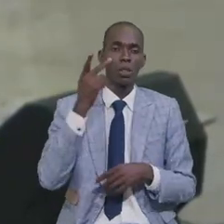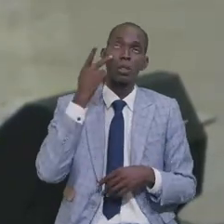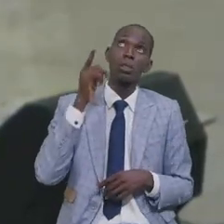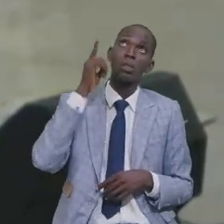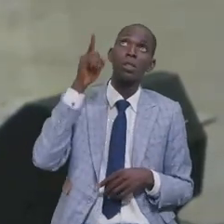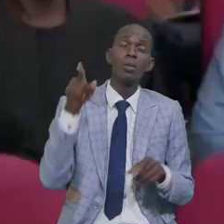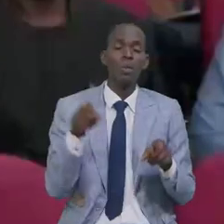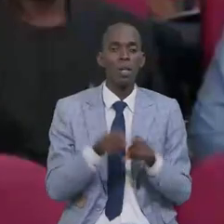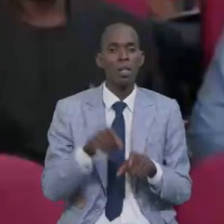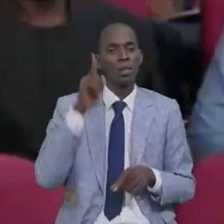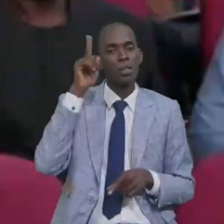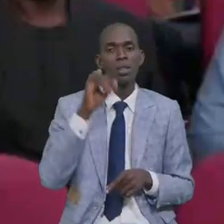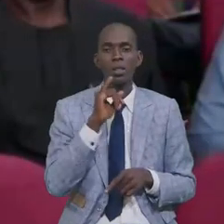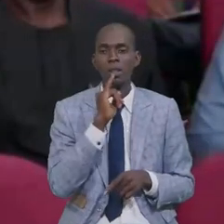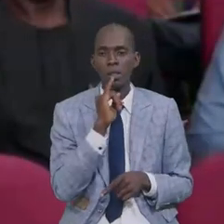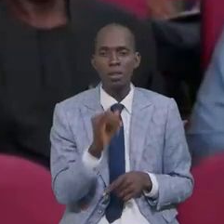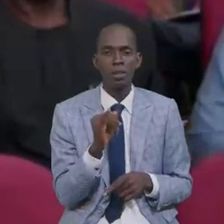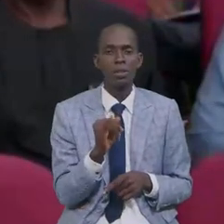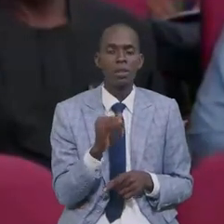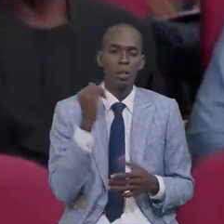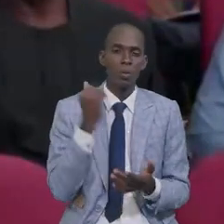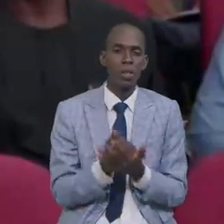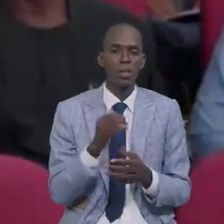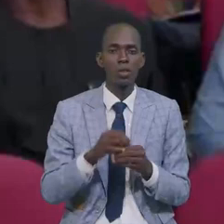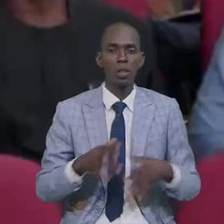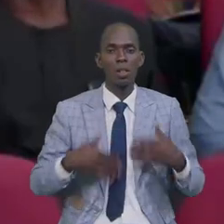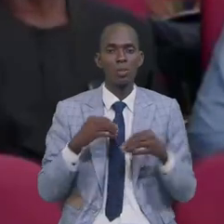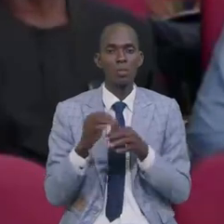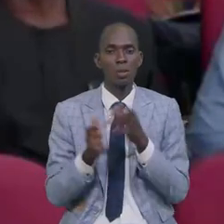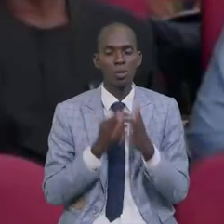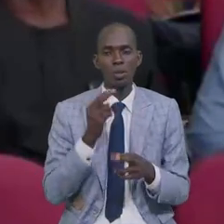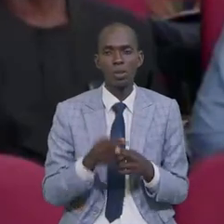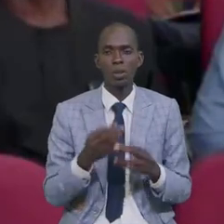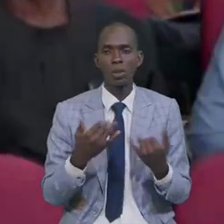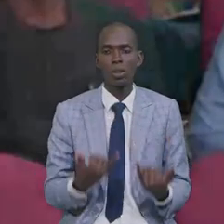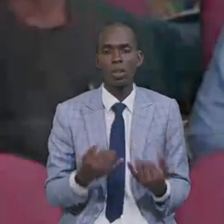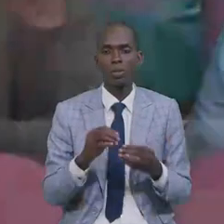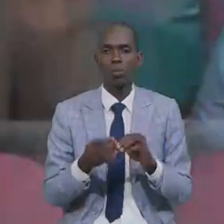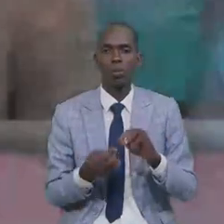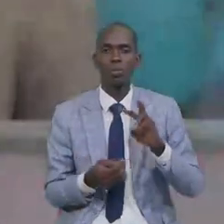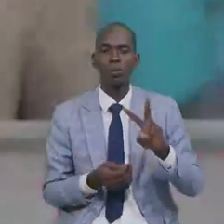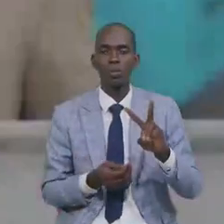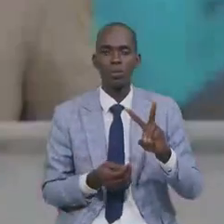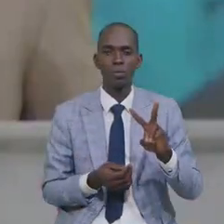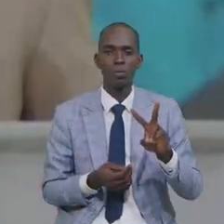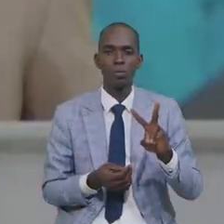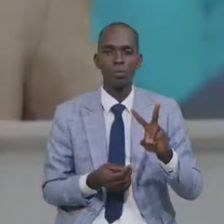car nous le verrons tel qu'il est. Amen pour ta vie. Deuxième élément.